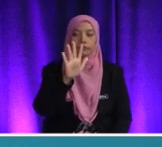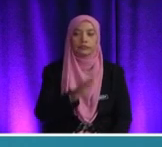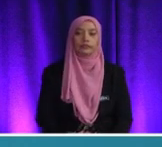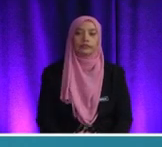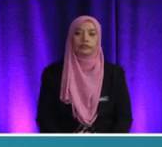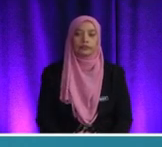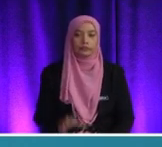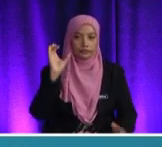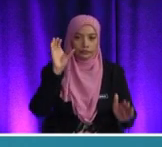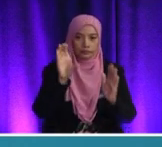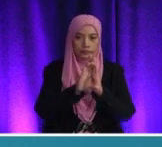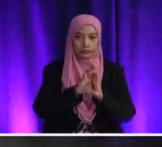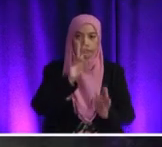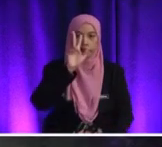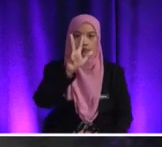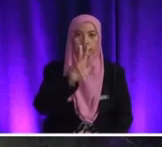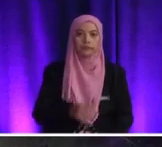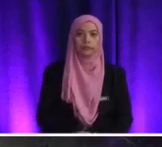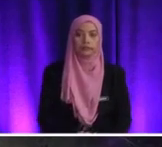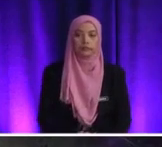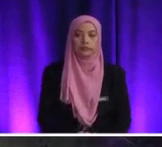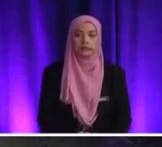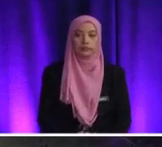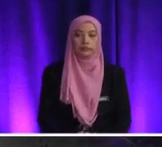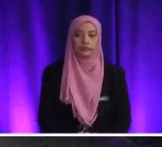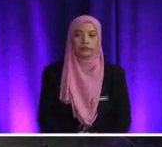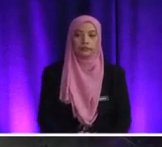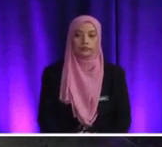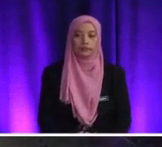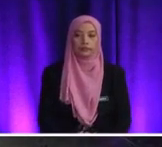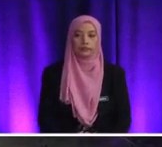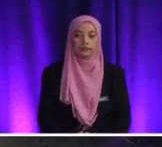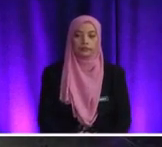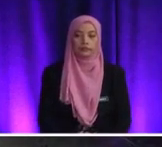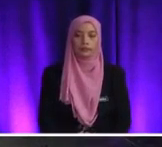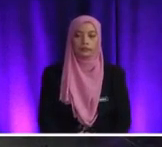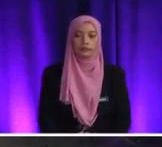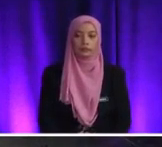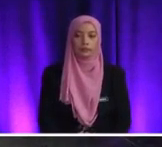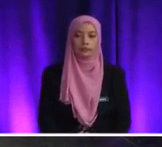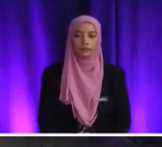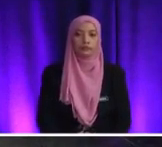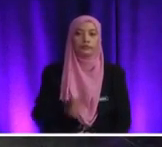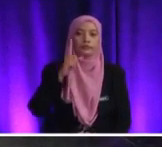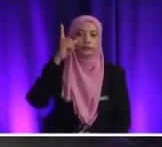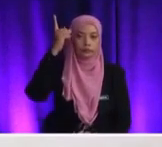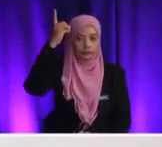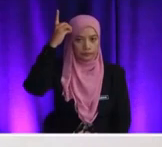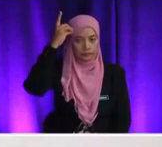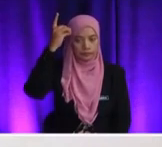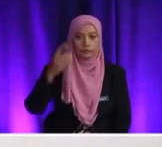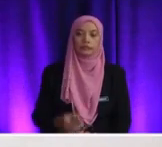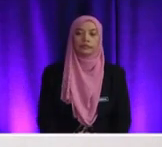dewasa pernah coba Cilegon Hai Teguh saya najibul silakan rasyad Hai